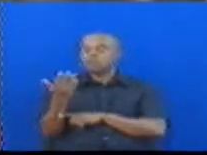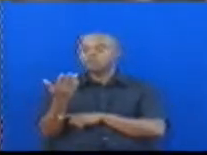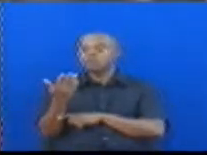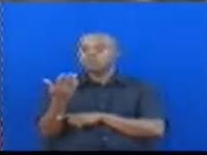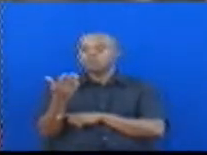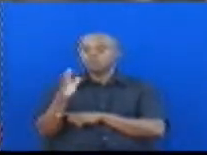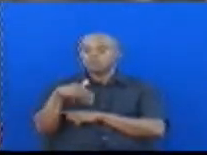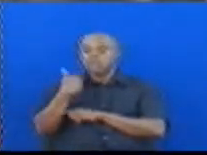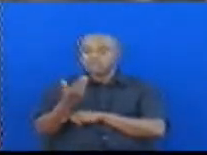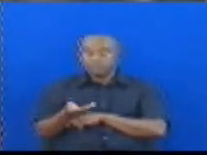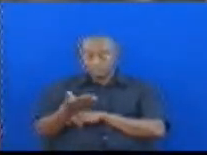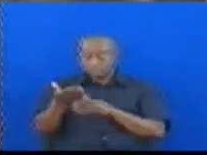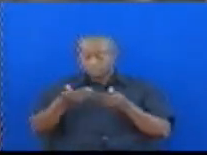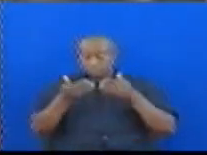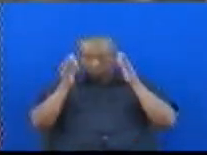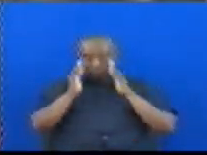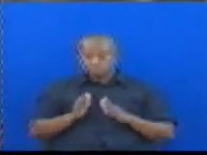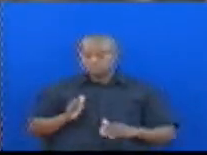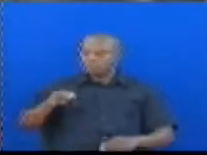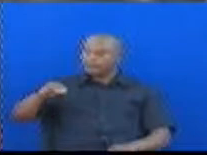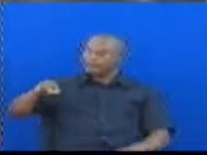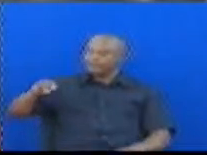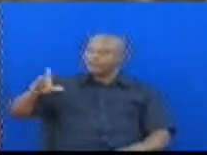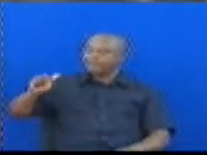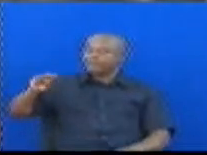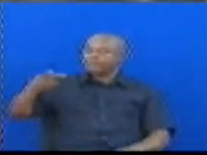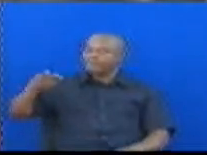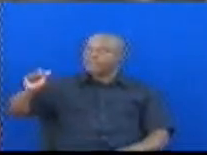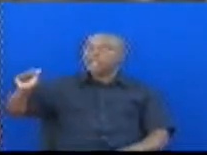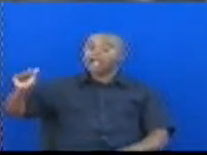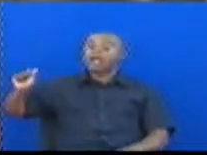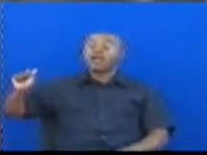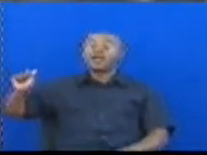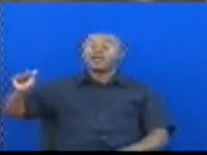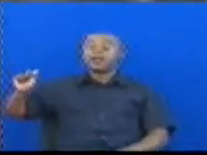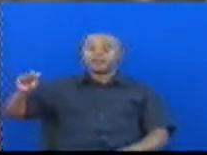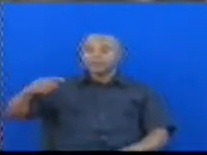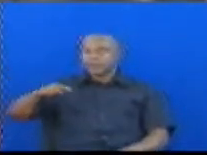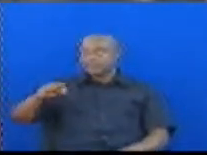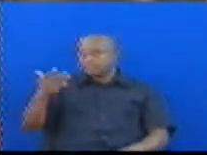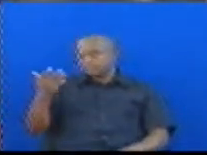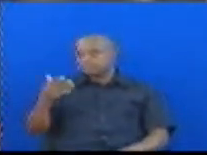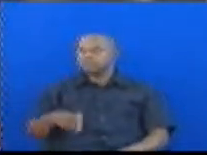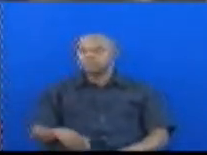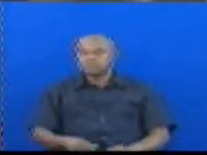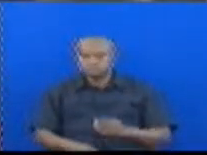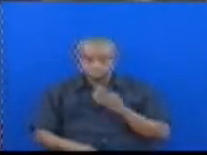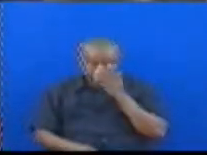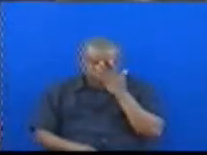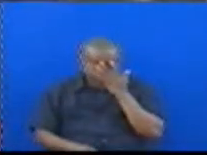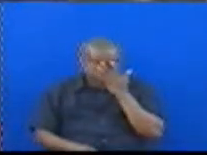Atafuatiwa na mheshimiwa Goodluck Mlinga dakika 5, mheshimiwa Ridhiwani Kikwete ajiandae.